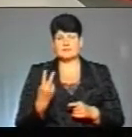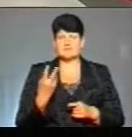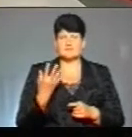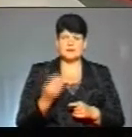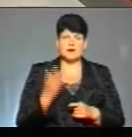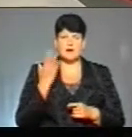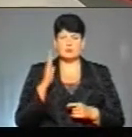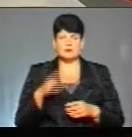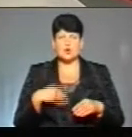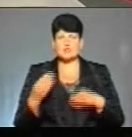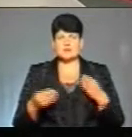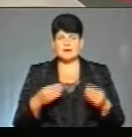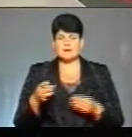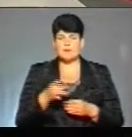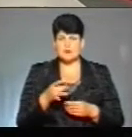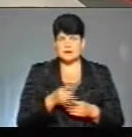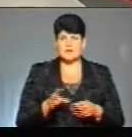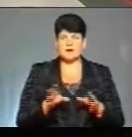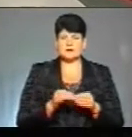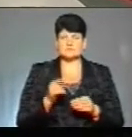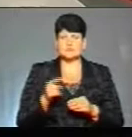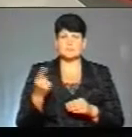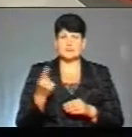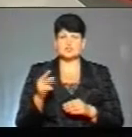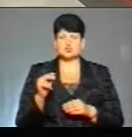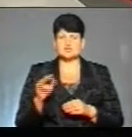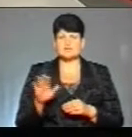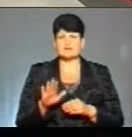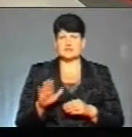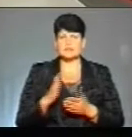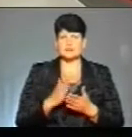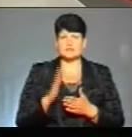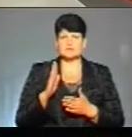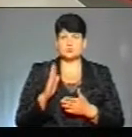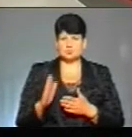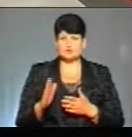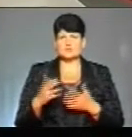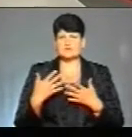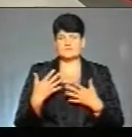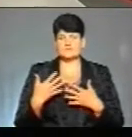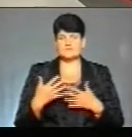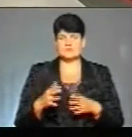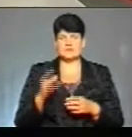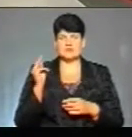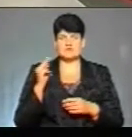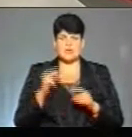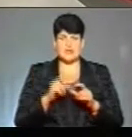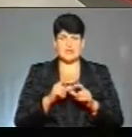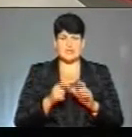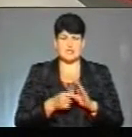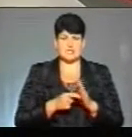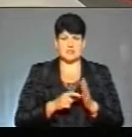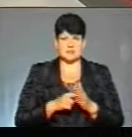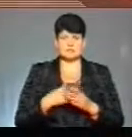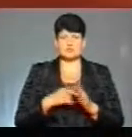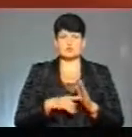роздавати по районах, але разом з тим, в перших числах вересня вони би мали бути уже у навчальних класах. Ну,